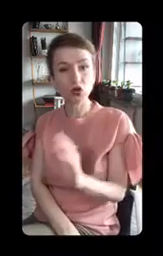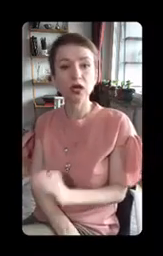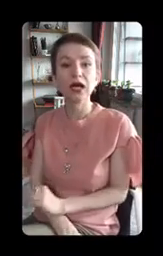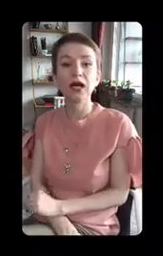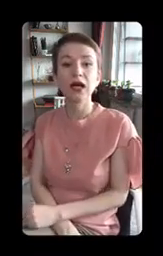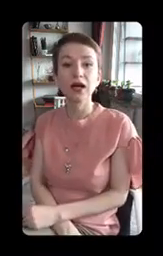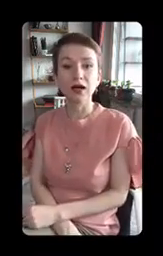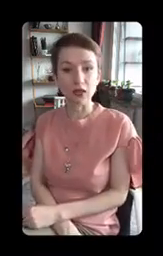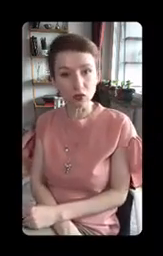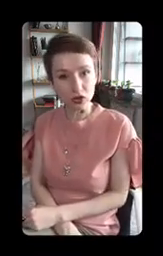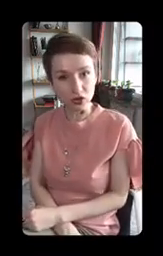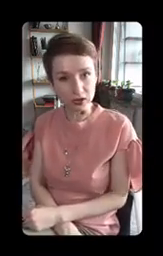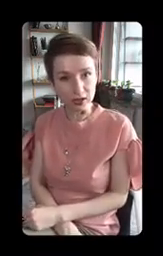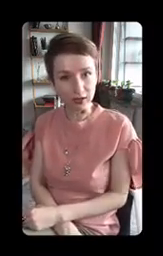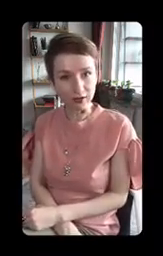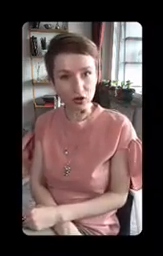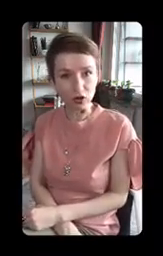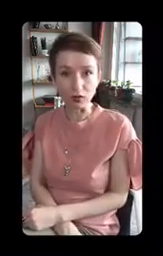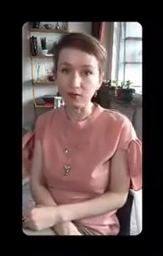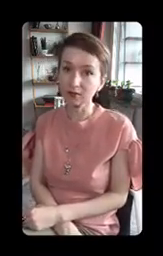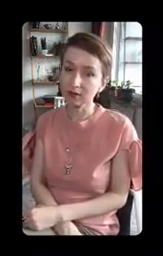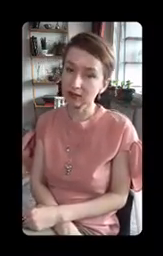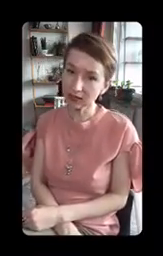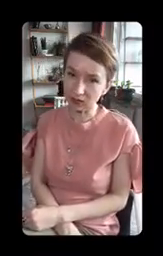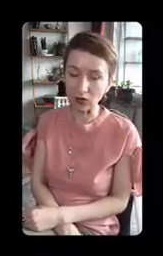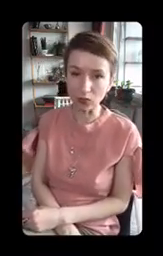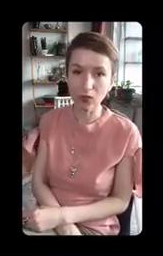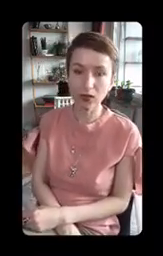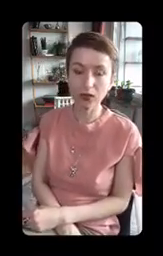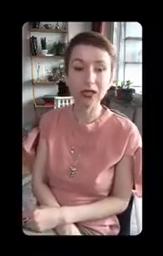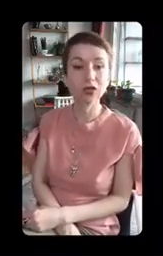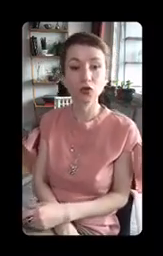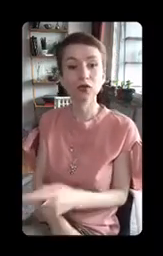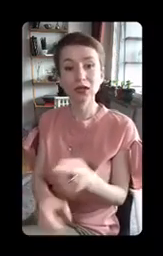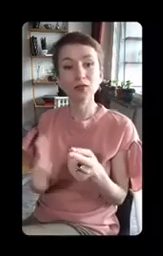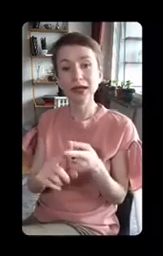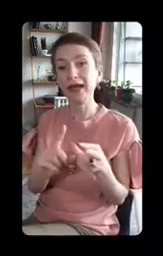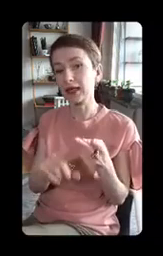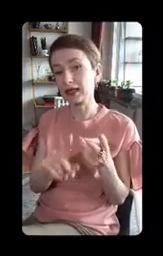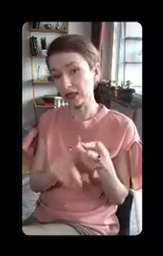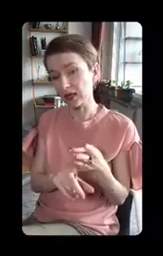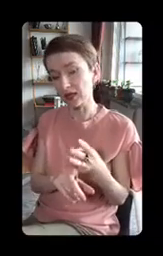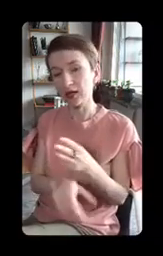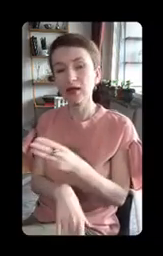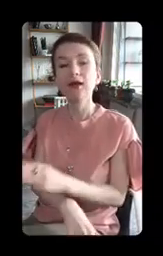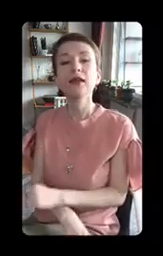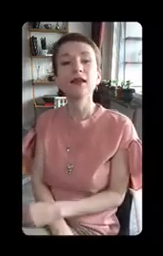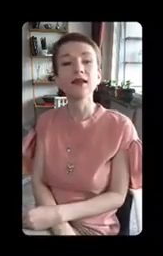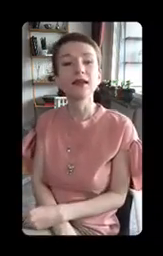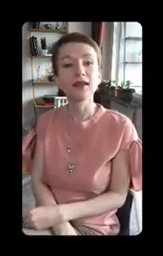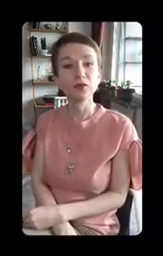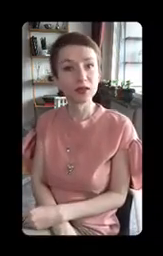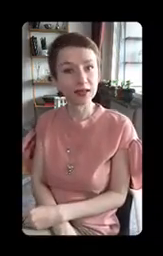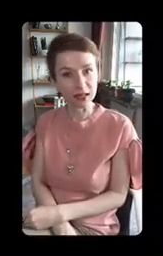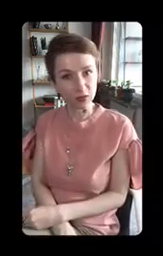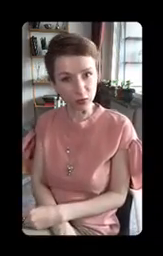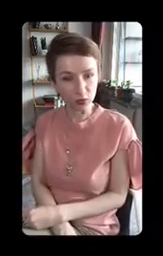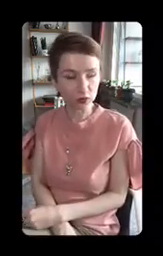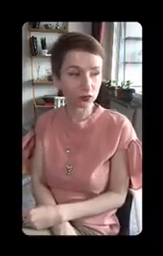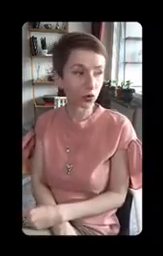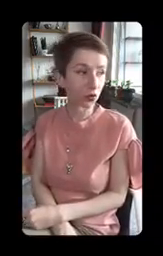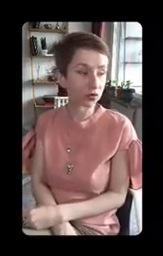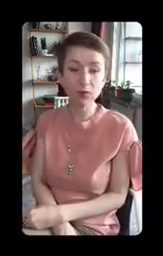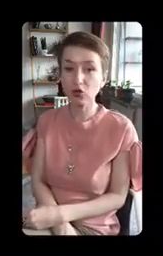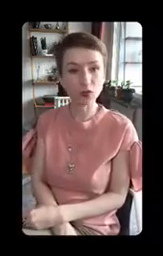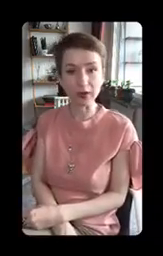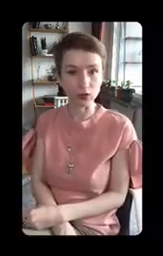все слушают. А тут женщины стали говорить, что я тебя люблю, милый, но делаем так, как я сказала. Или, милый, я тебя